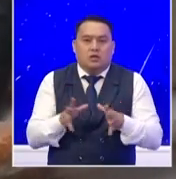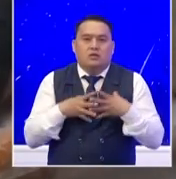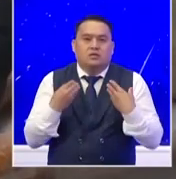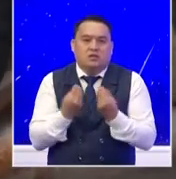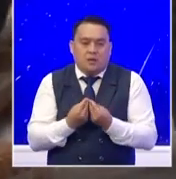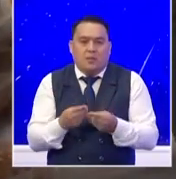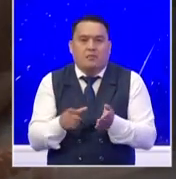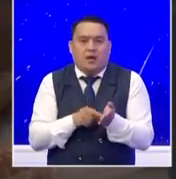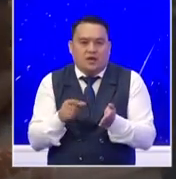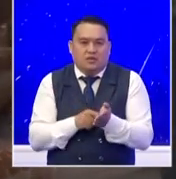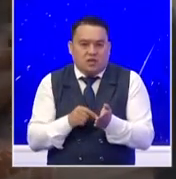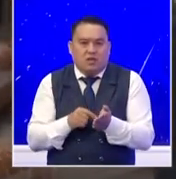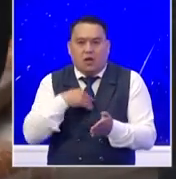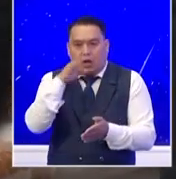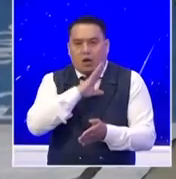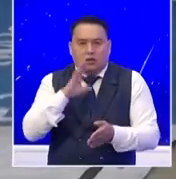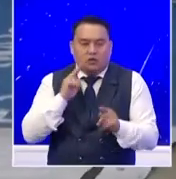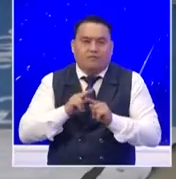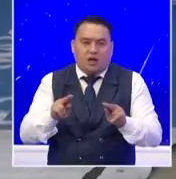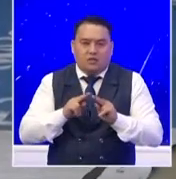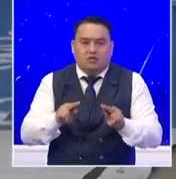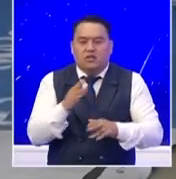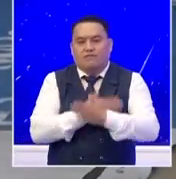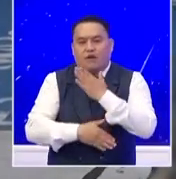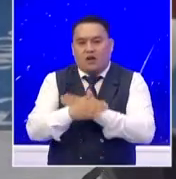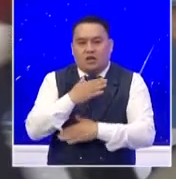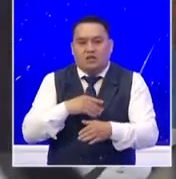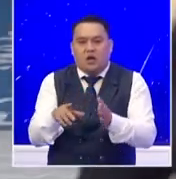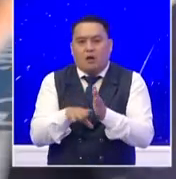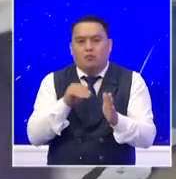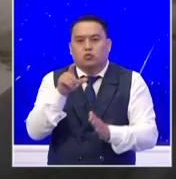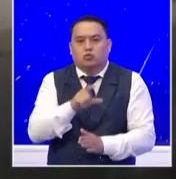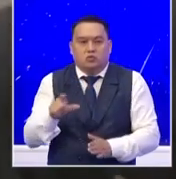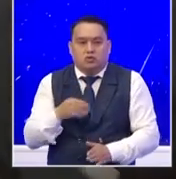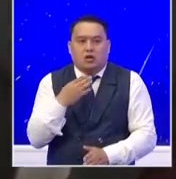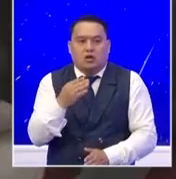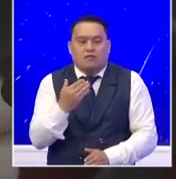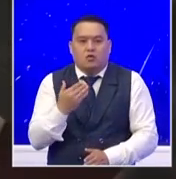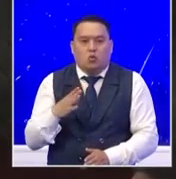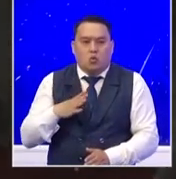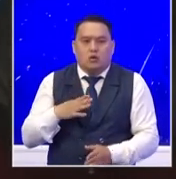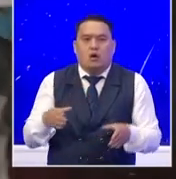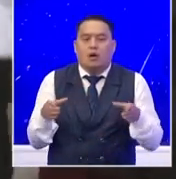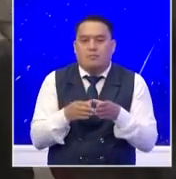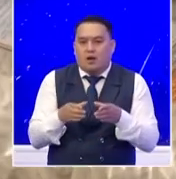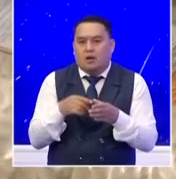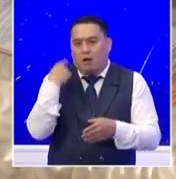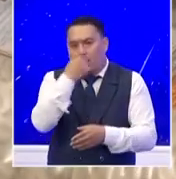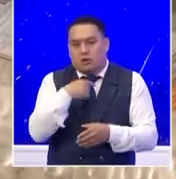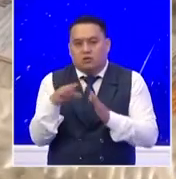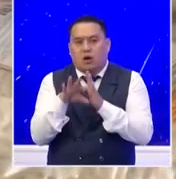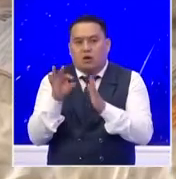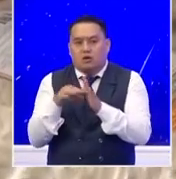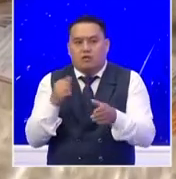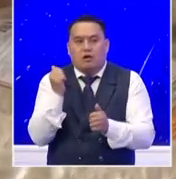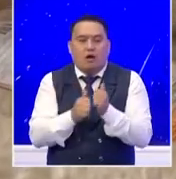семьи, пенсионеры, а также родители, воспитывающие инвалидов. Депутат областного маслихата Данияр Нурбаев и его команда лично отбирали